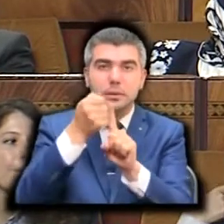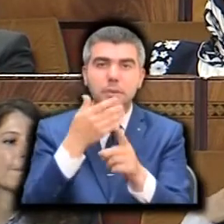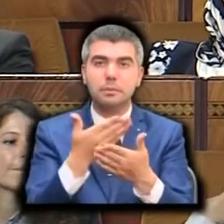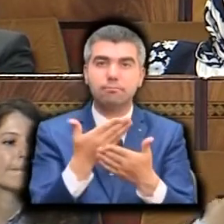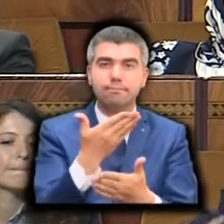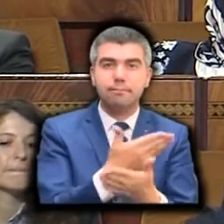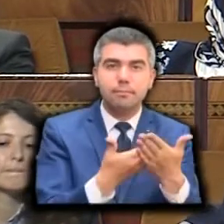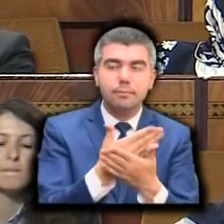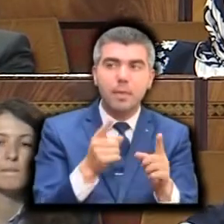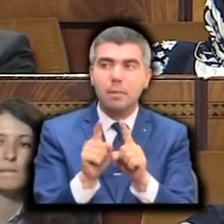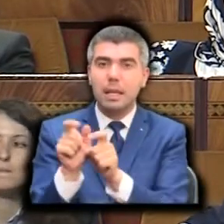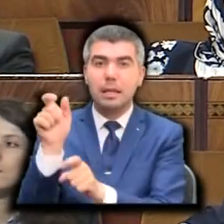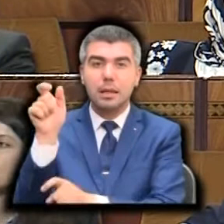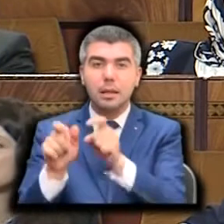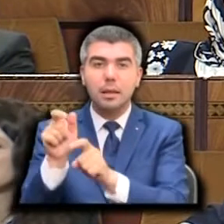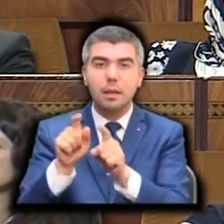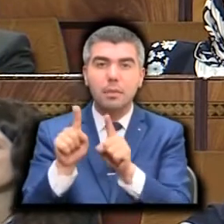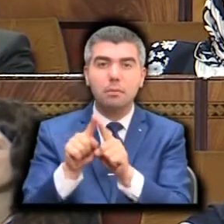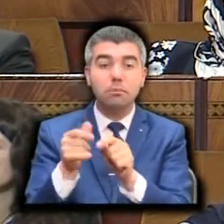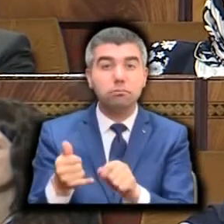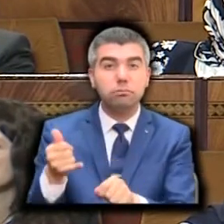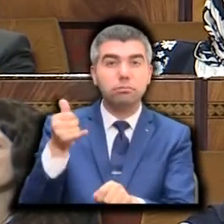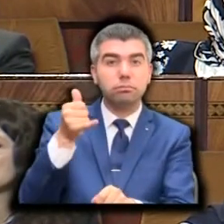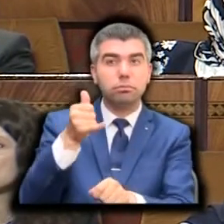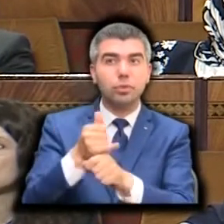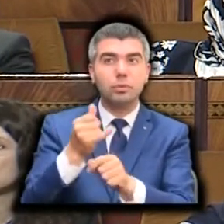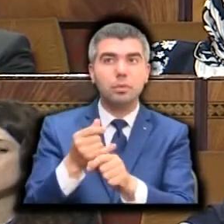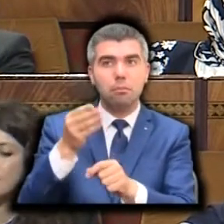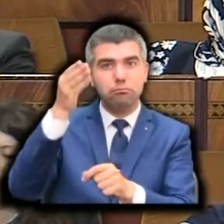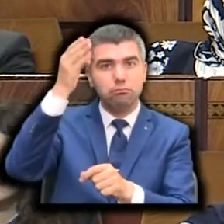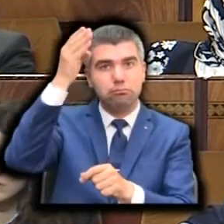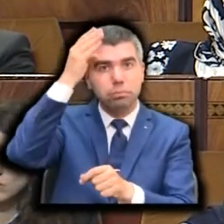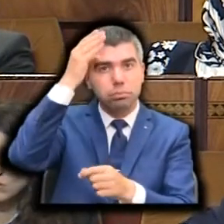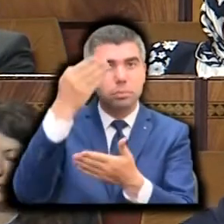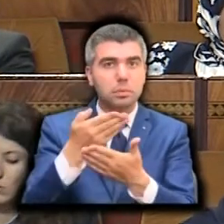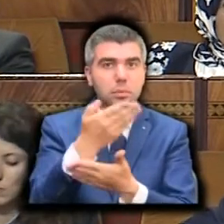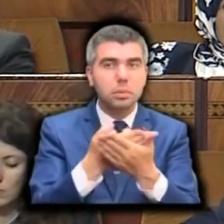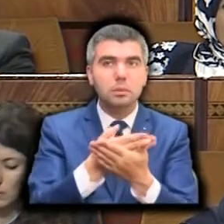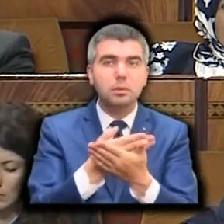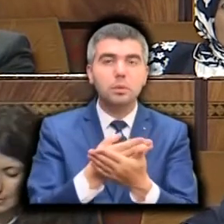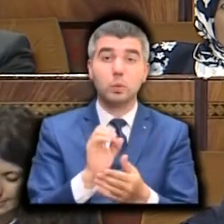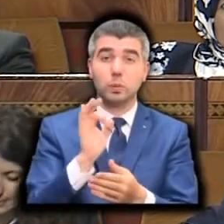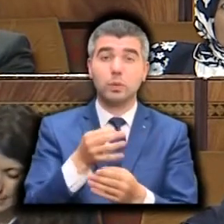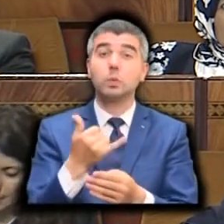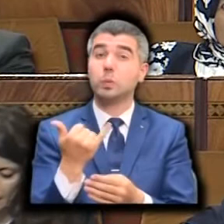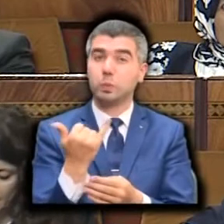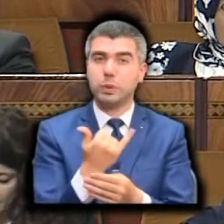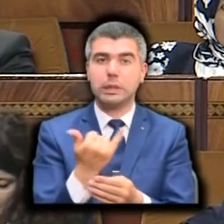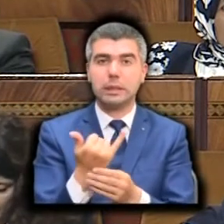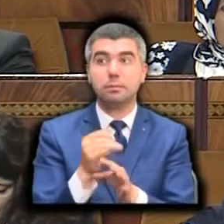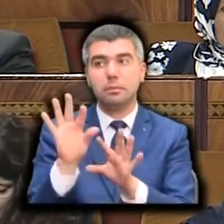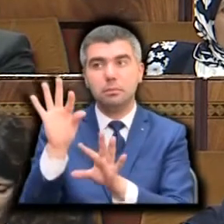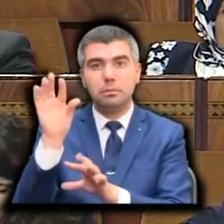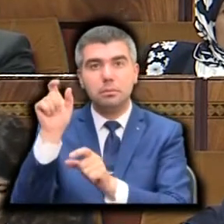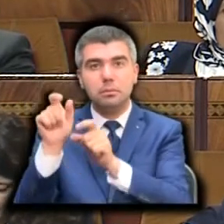في الأطر والموارد البشرية الكفأة، لذلك ندعوكم السيدة الوزيرة إلى إلاء كامل